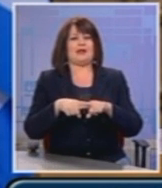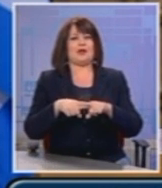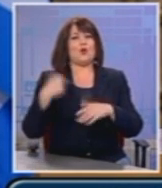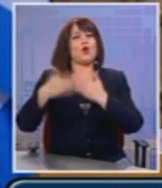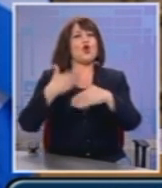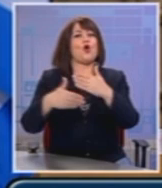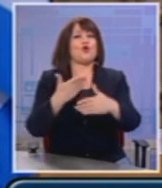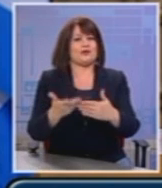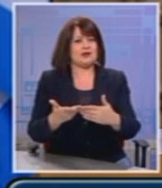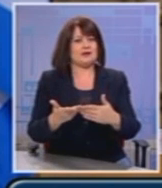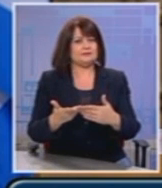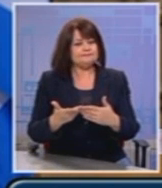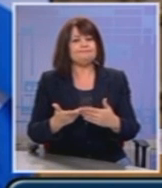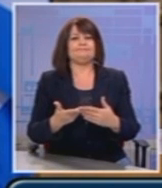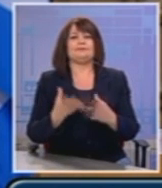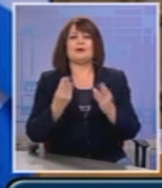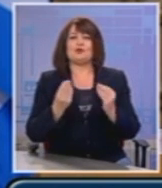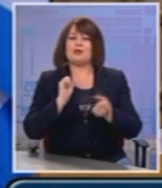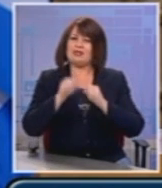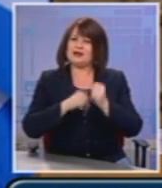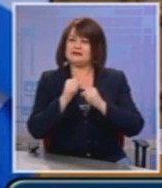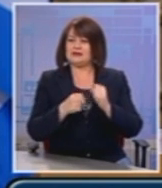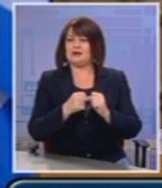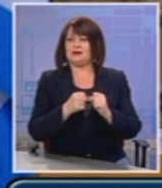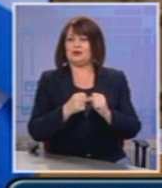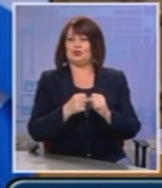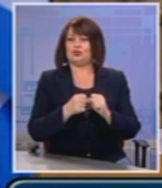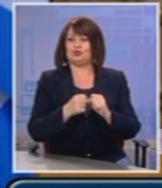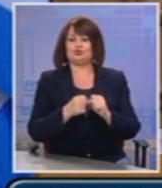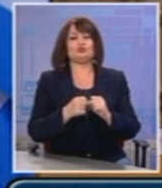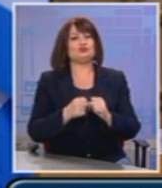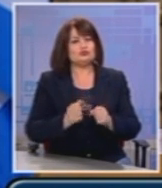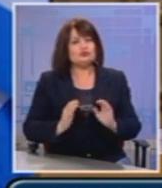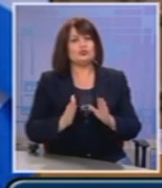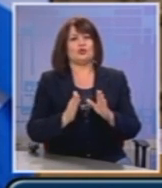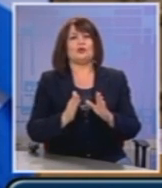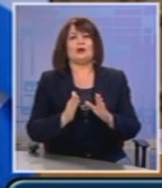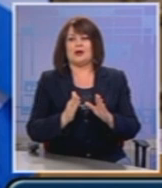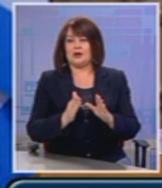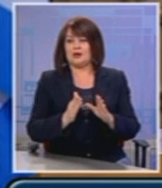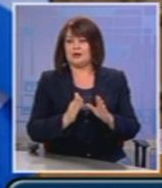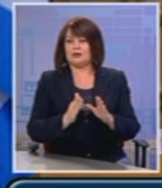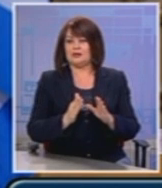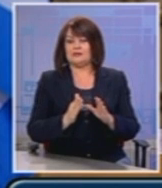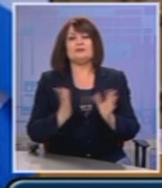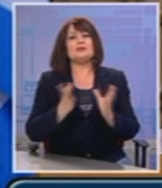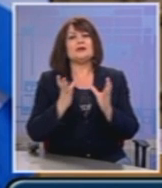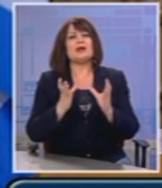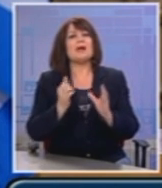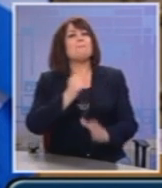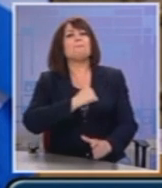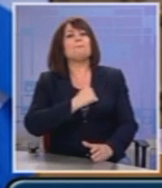τα χρόνια είναι πολύ δραστήριος προωθώντας μια αρχή στην